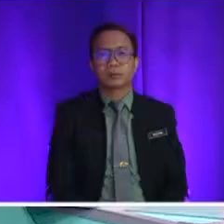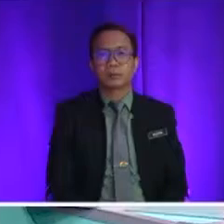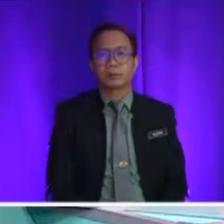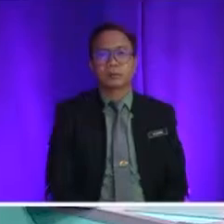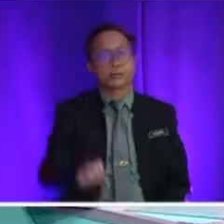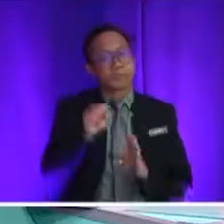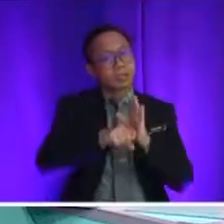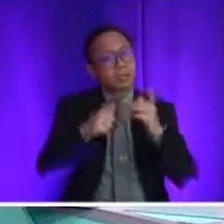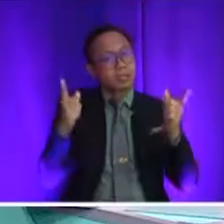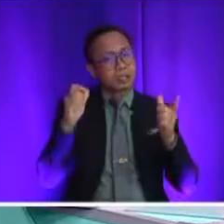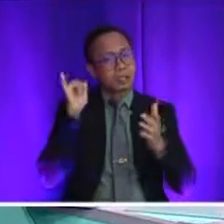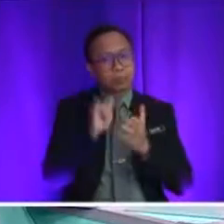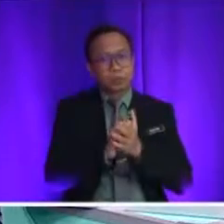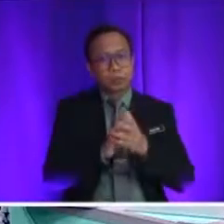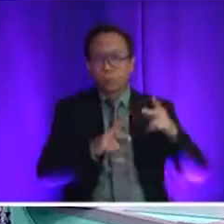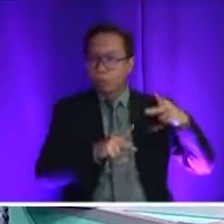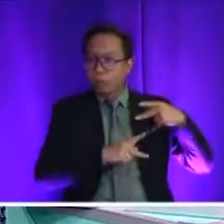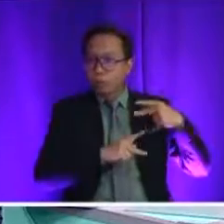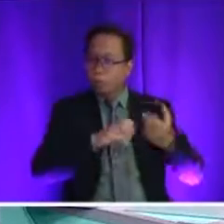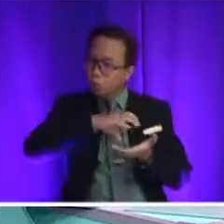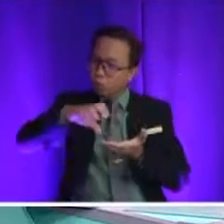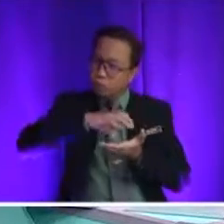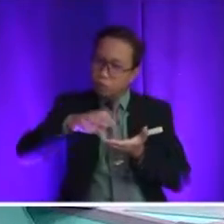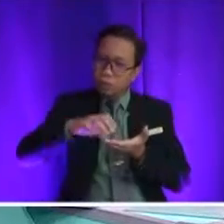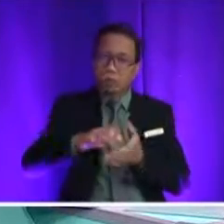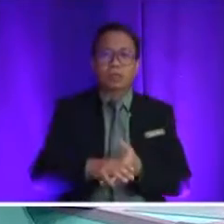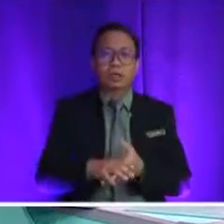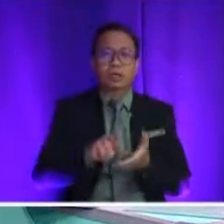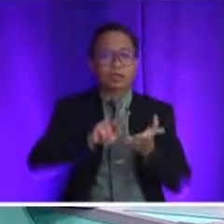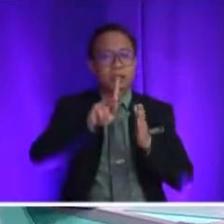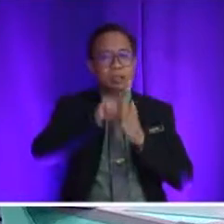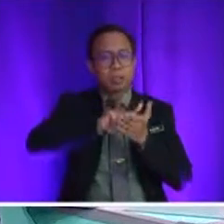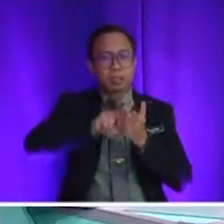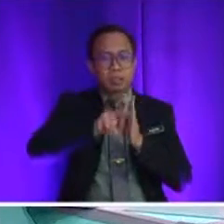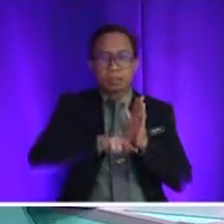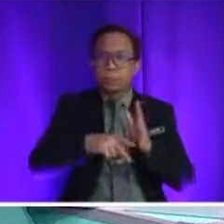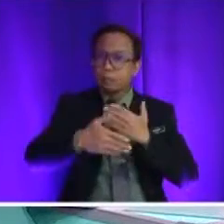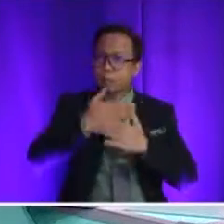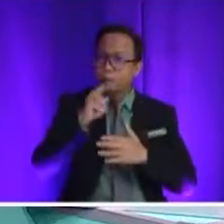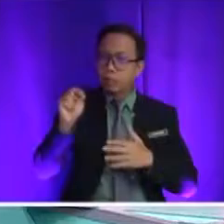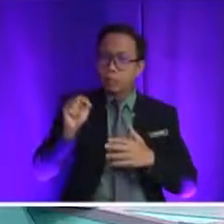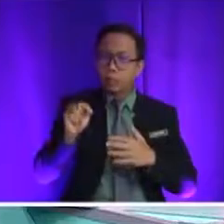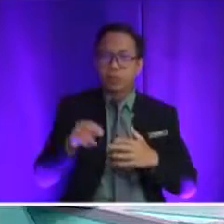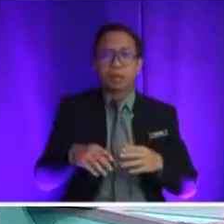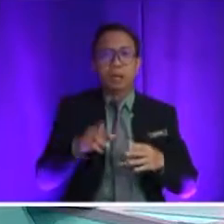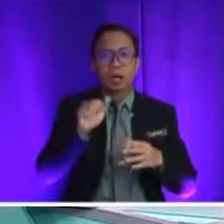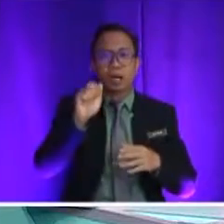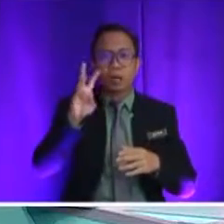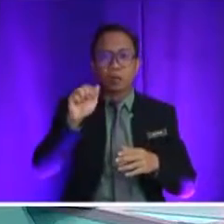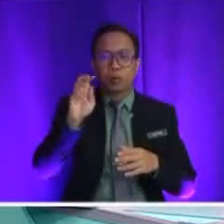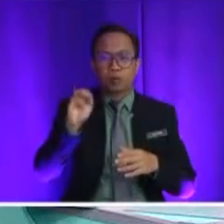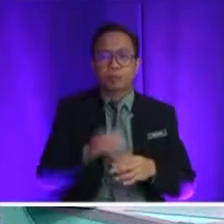asli itu komik juga merusakkan infrastruktur yaitu kemudahan awam yang terdapat di Tanah Melayu komitmen